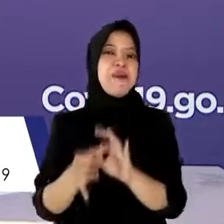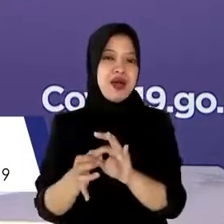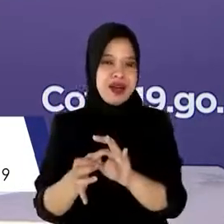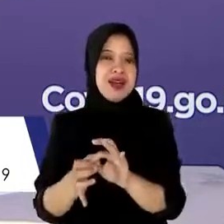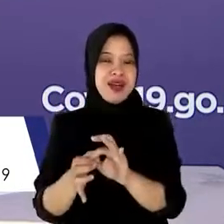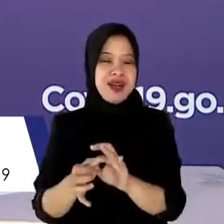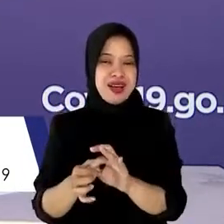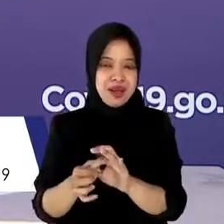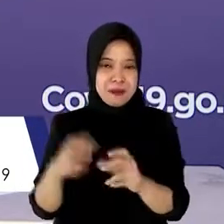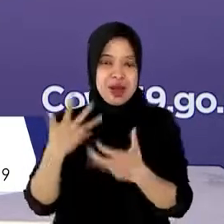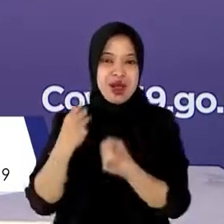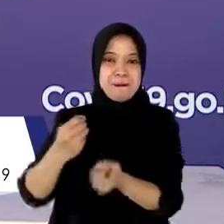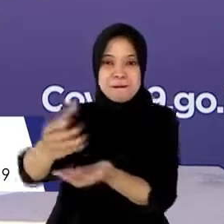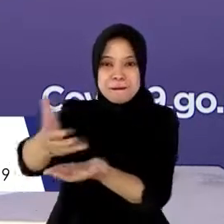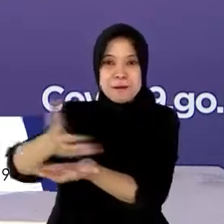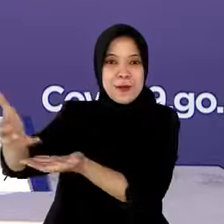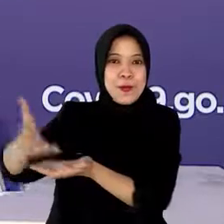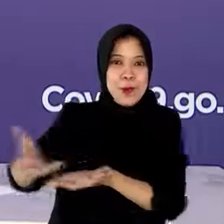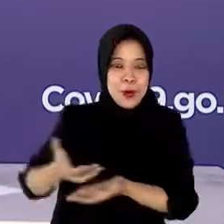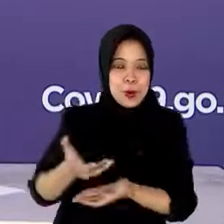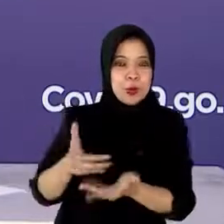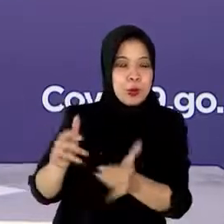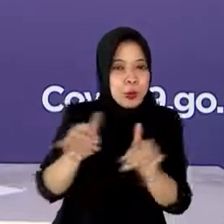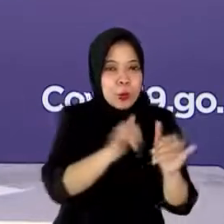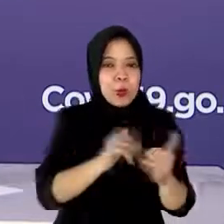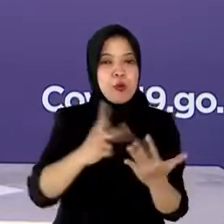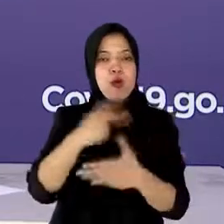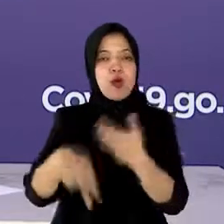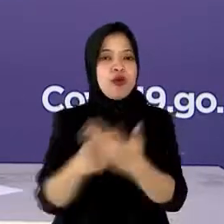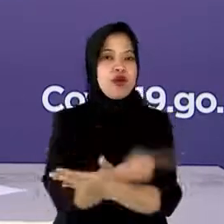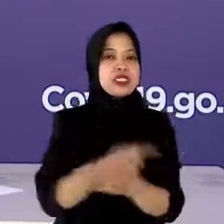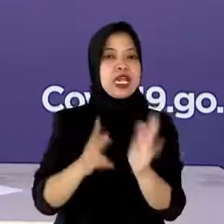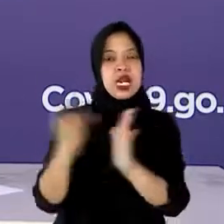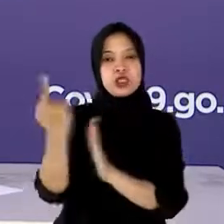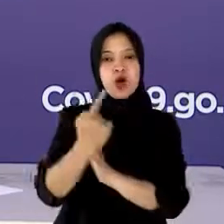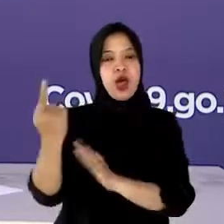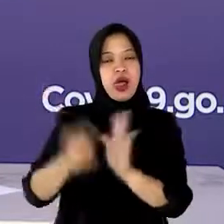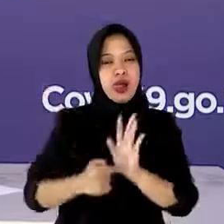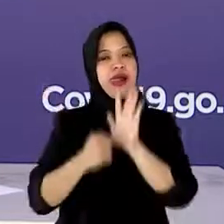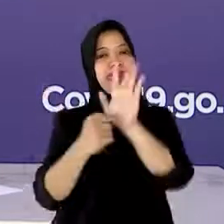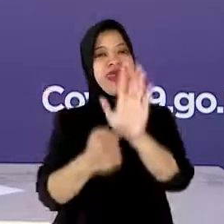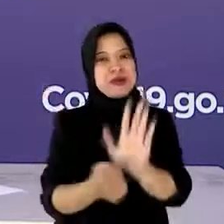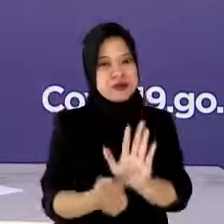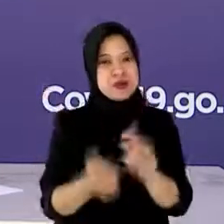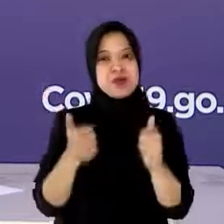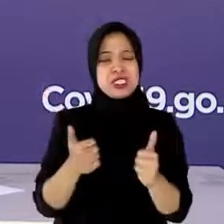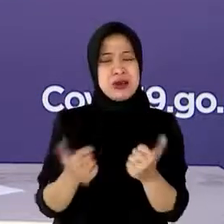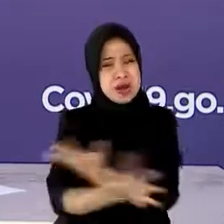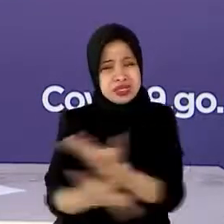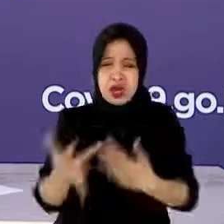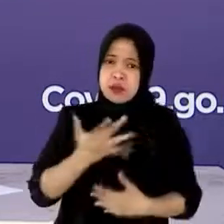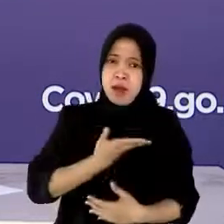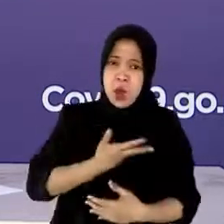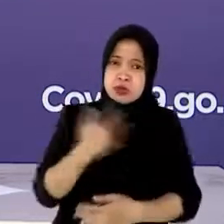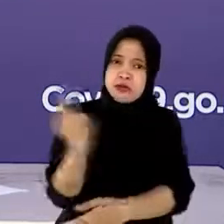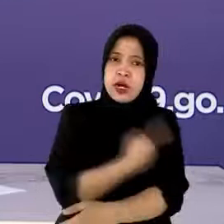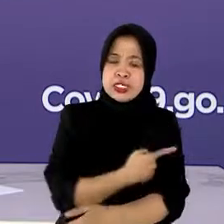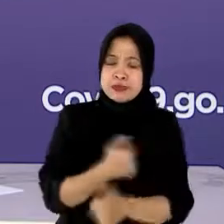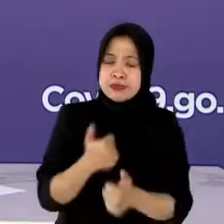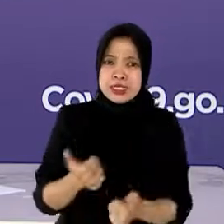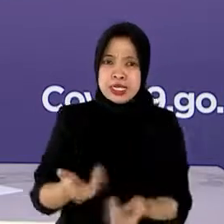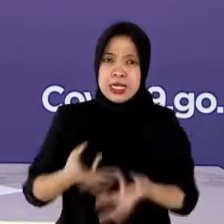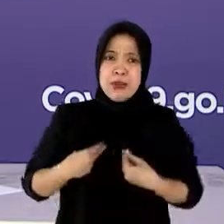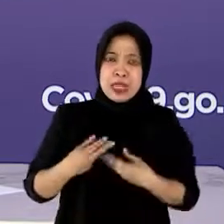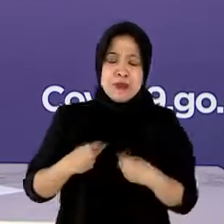vaksin-vaksin ini maka dapat mengakselerasi program vaksinasi nasional sehingga semakin banyak masyarakat yang dapat memperoleh